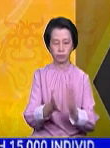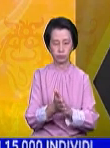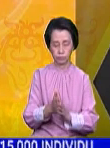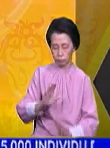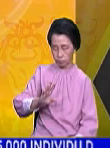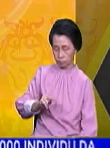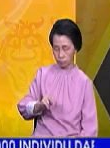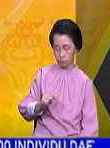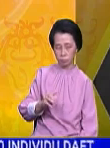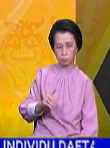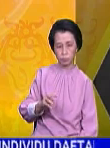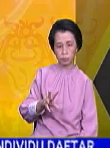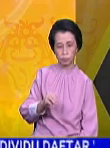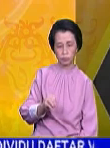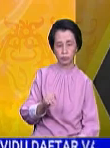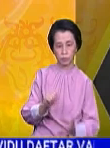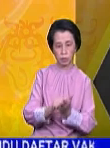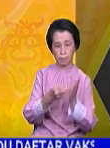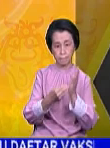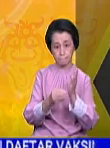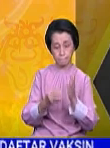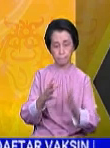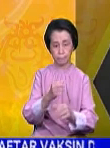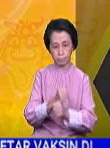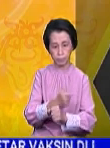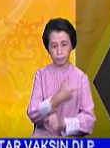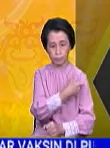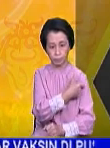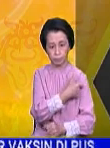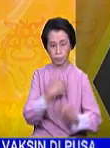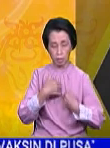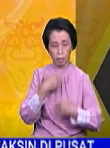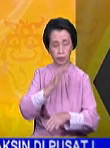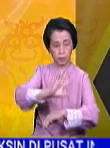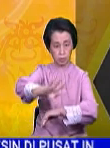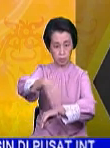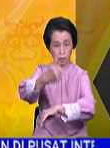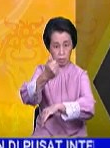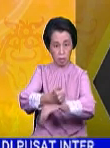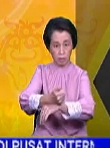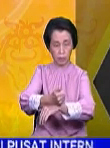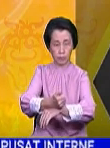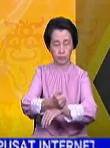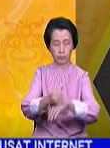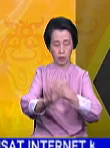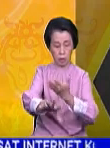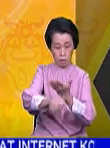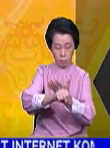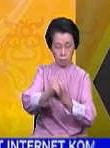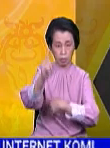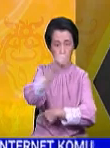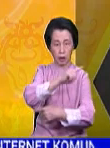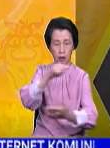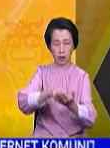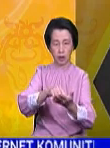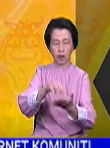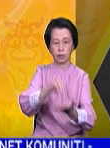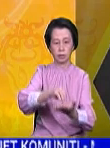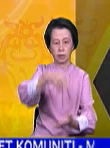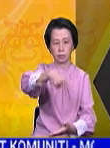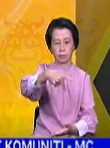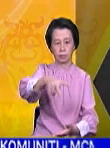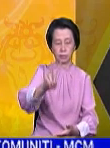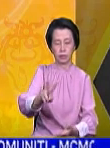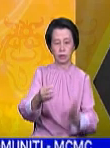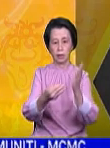Bahagian JPBB Miri, penerima vaksin yang mempunyai janji temu di Mai Sejahtera mulai hari ini di PPV